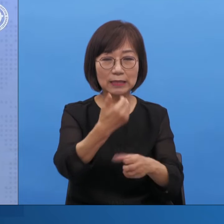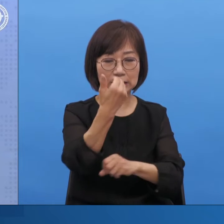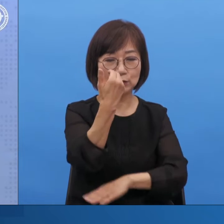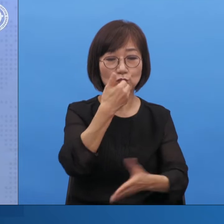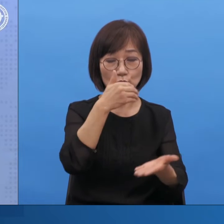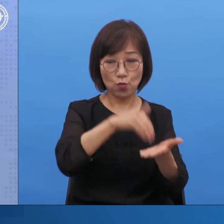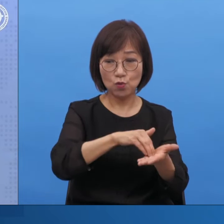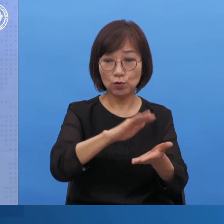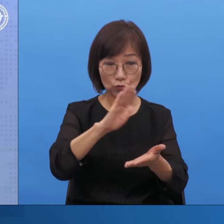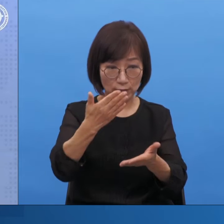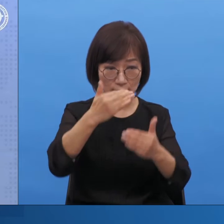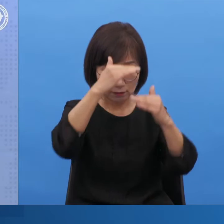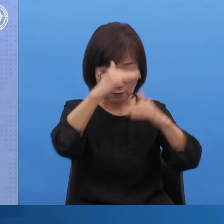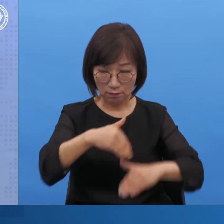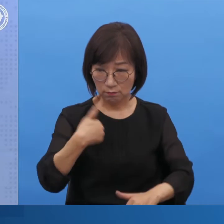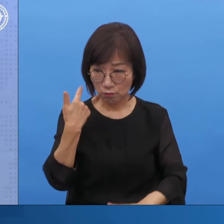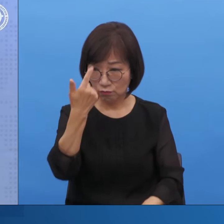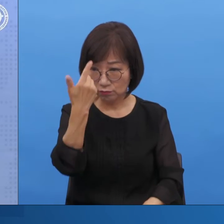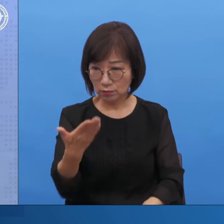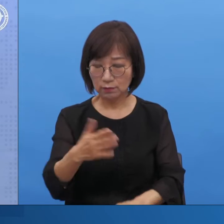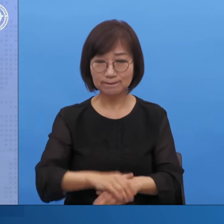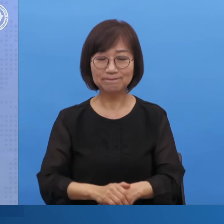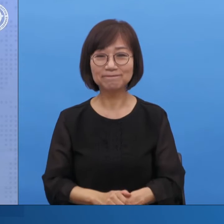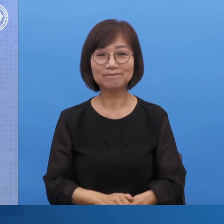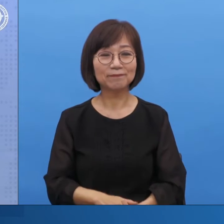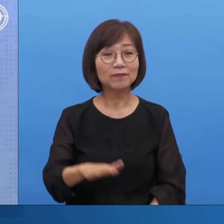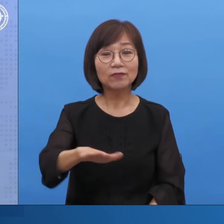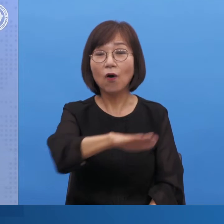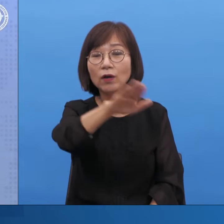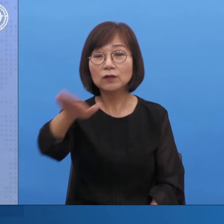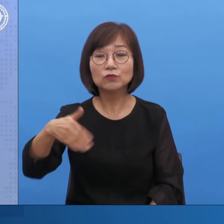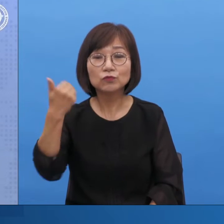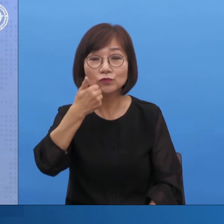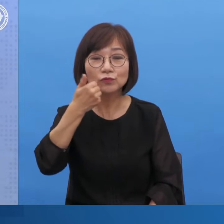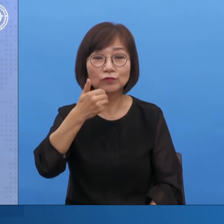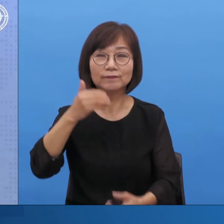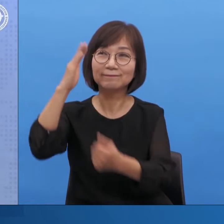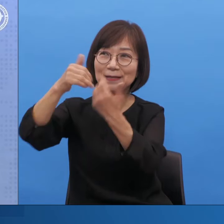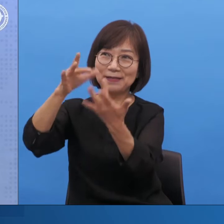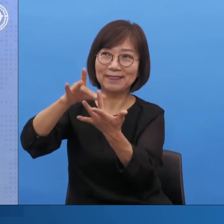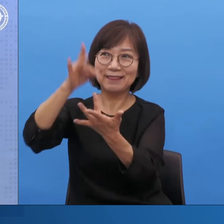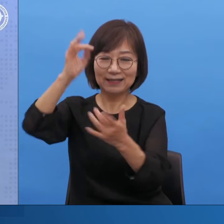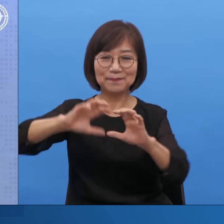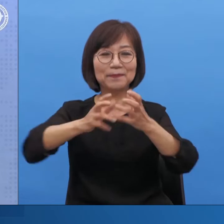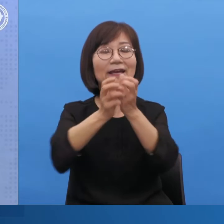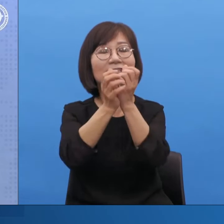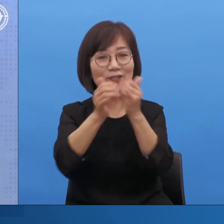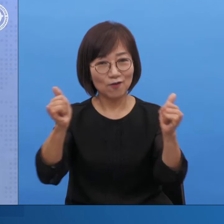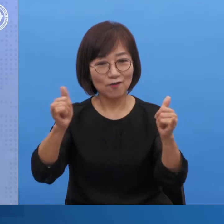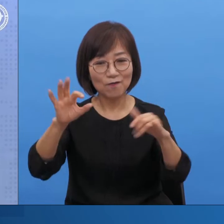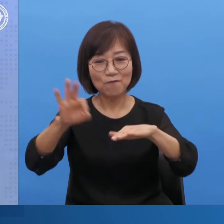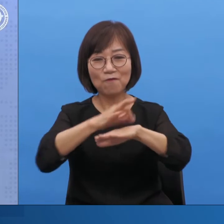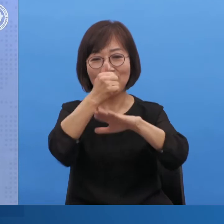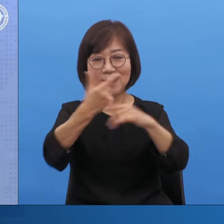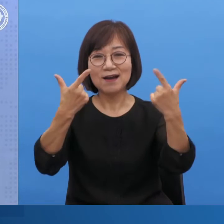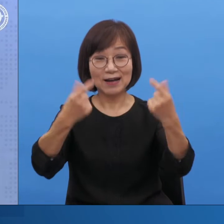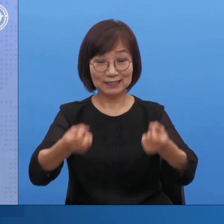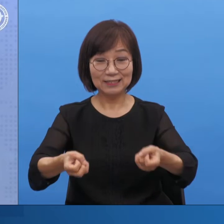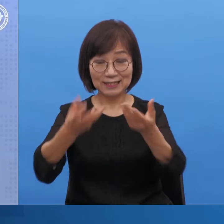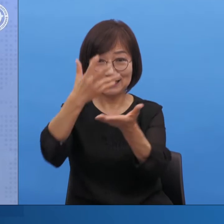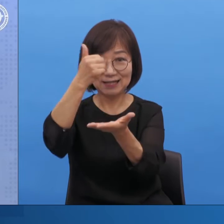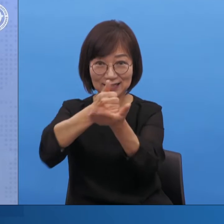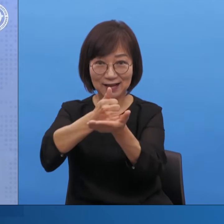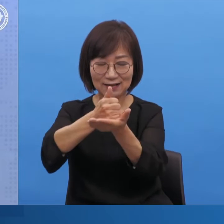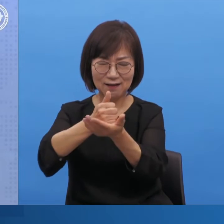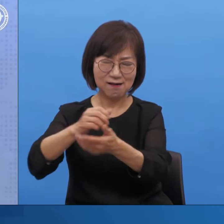says, 너희는 택한 백성이요 왕 같은 제사장이요 You are chosen 이 빛을 nation. 선진하게 불렀다. a royal priesthood, and you have been